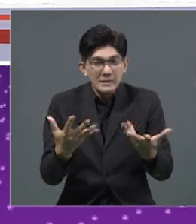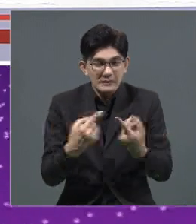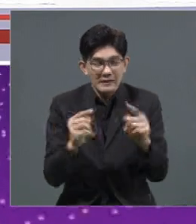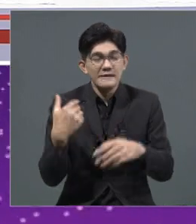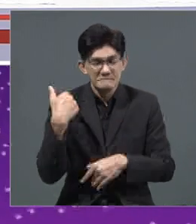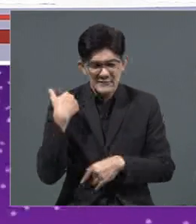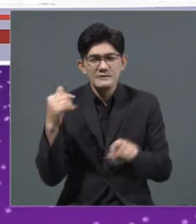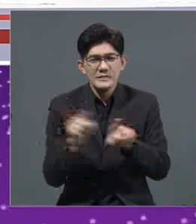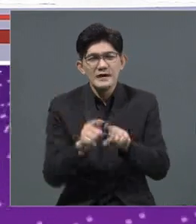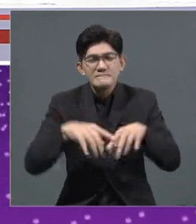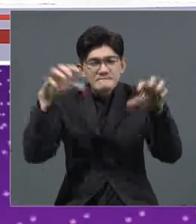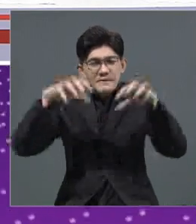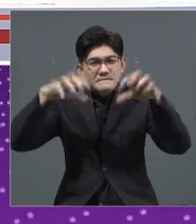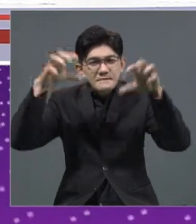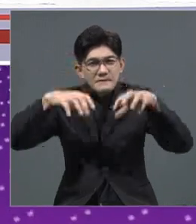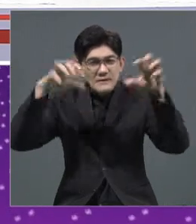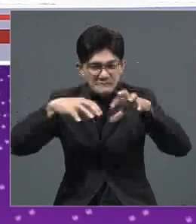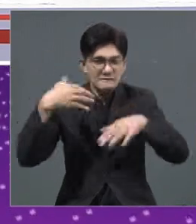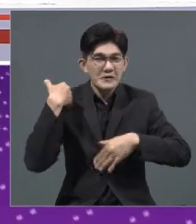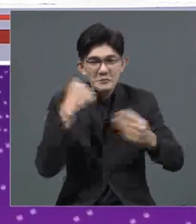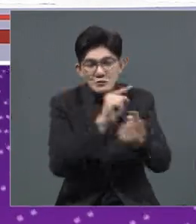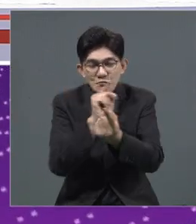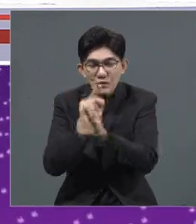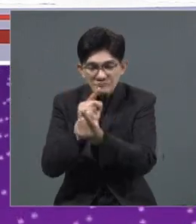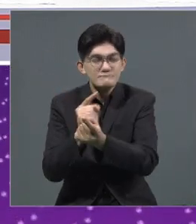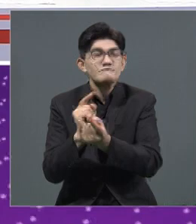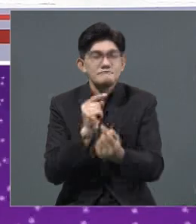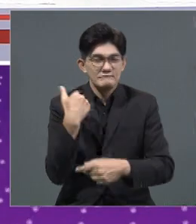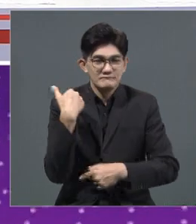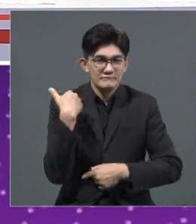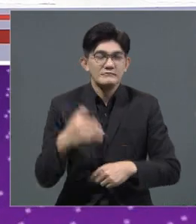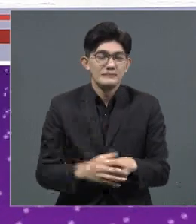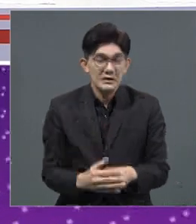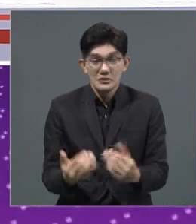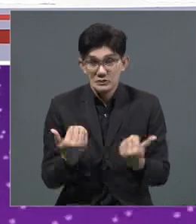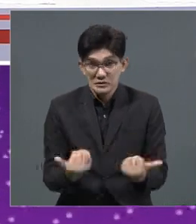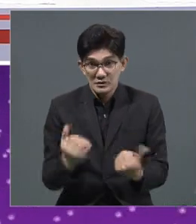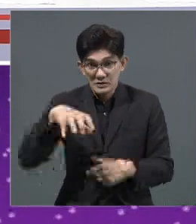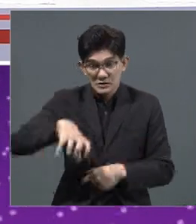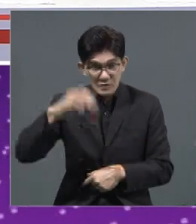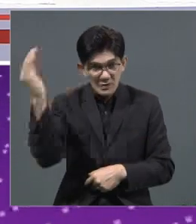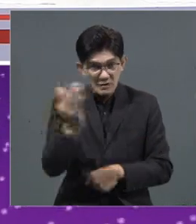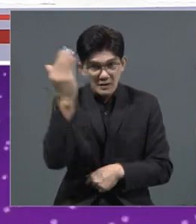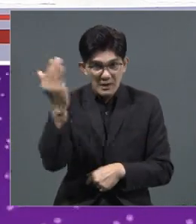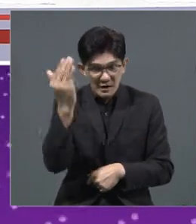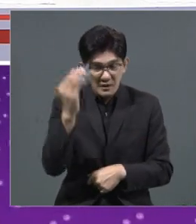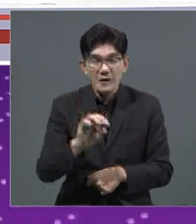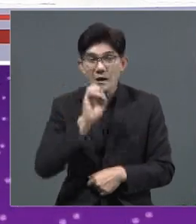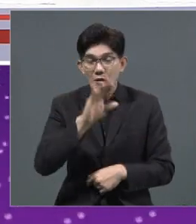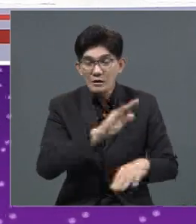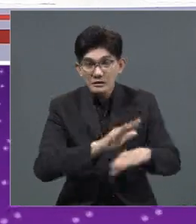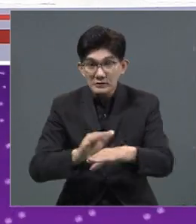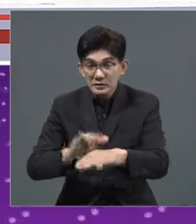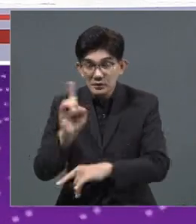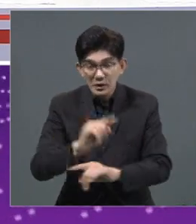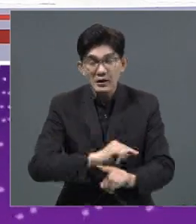ได้แปลว่าไม่หนักนะฮะเพราะยังมีฝนเกิดขึ้นนะฮะตกหนักถึงหนักมากในหลายพื้นที่ล่าสุดทางกรมอุตุนิยามครับได้ประกาศแจ้งเตือน